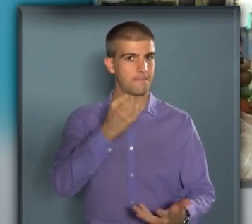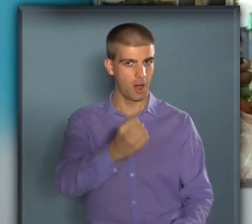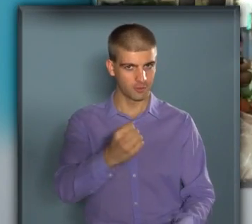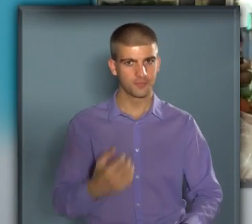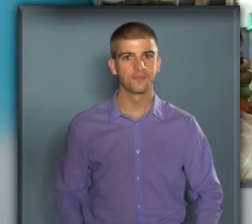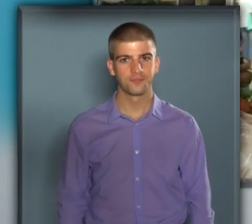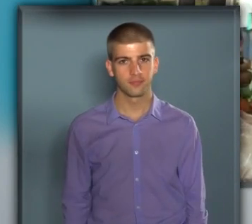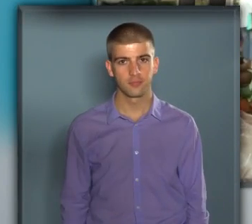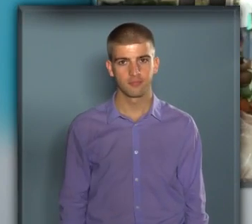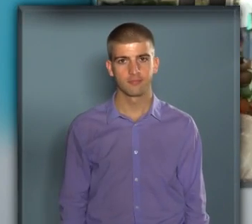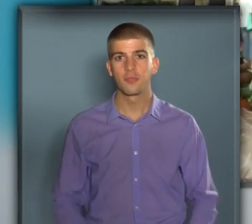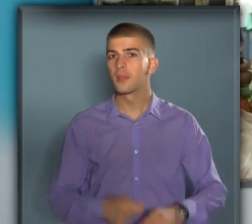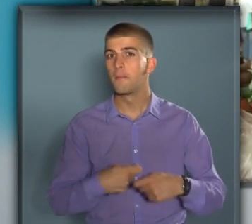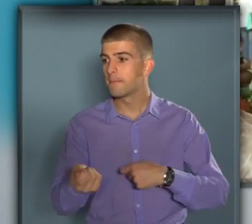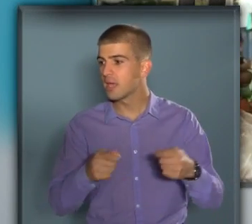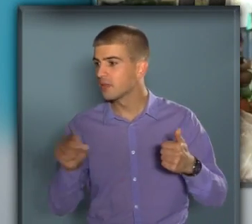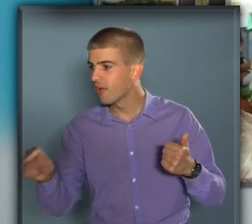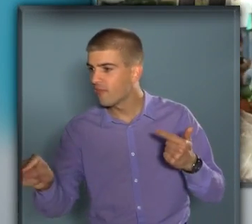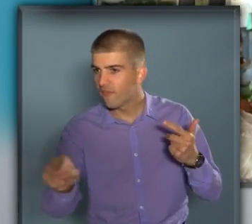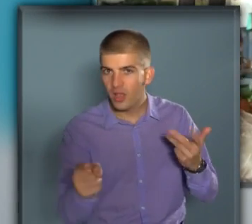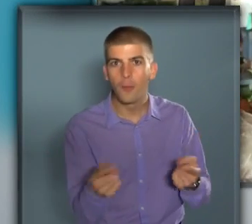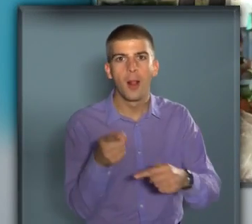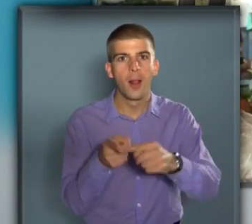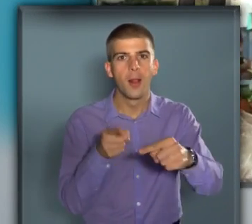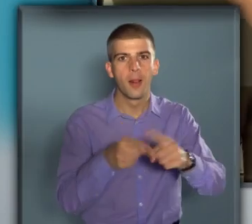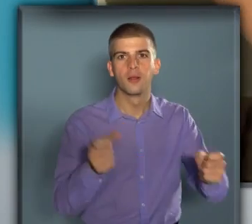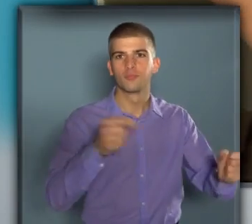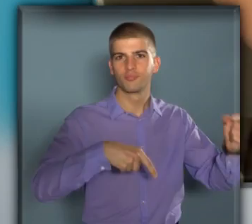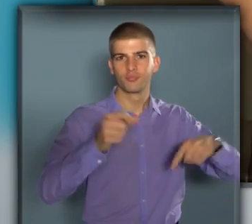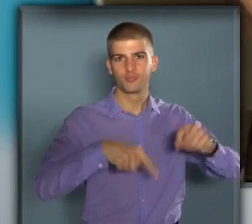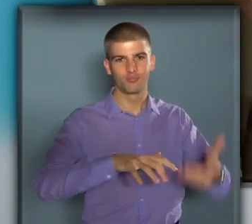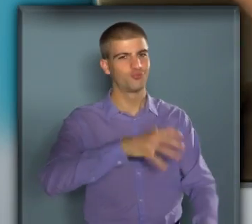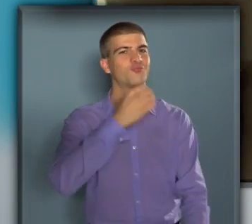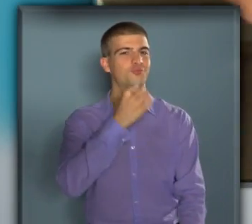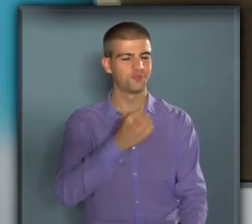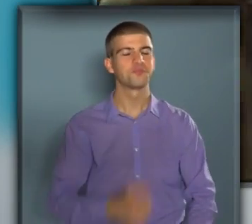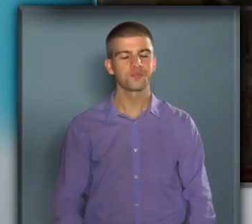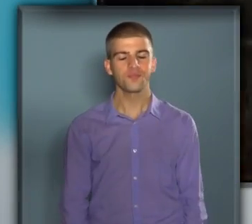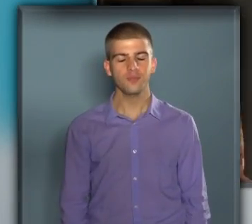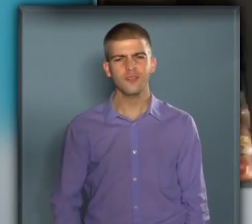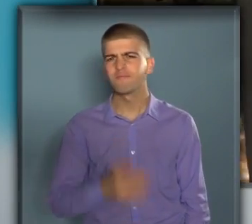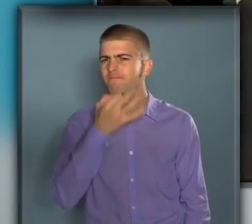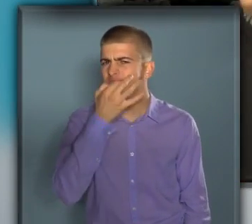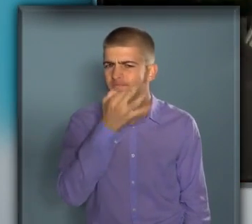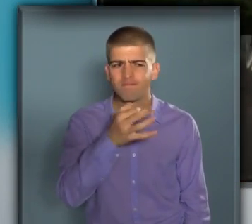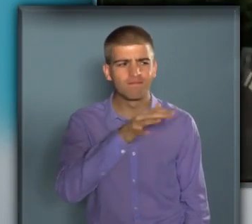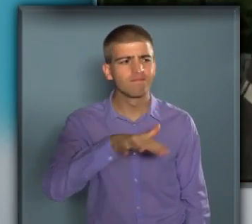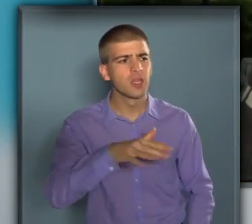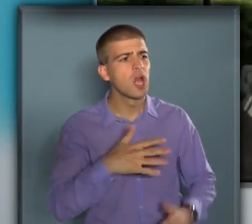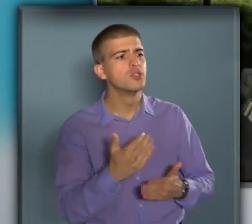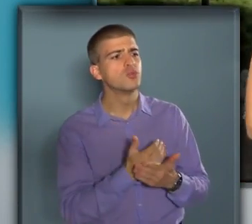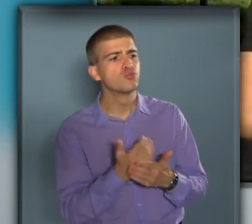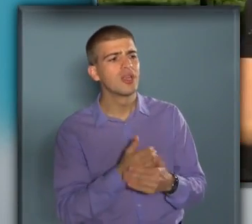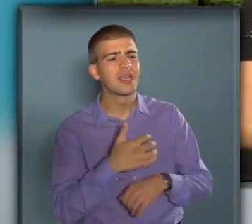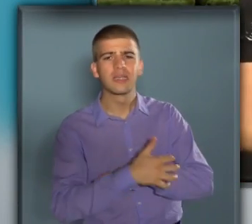van, vagy ami megtalálható a piacon, abból mindenből jutott egy kevés. És hogyan találták meg azokat, akiknek a